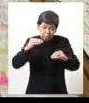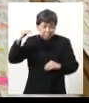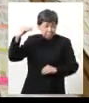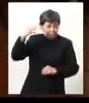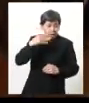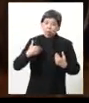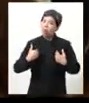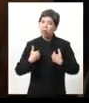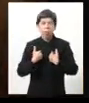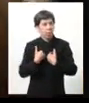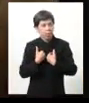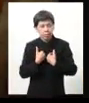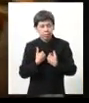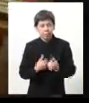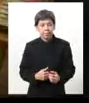นื่อย